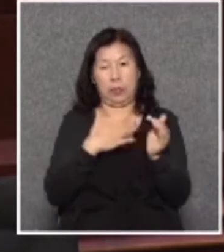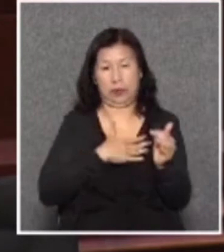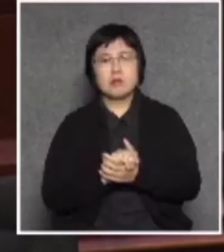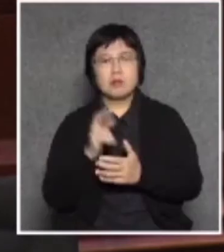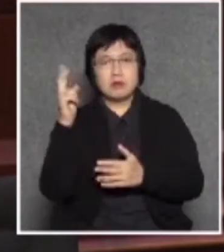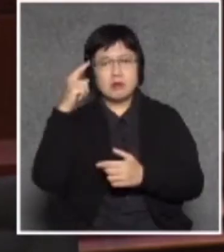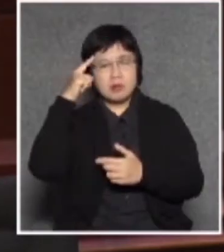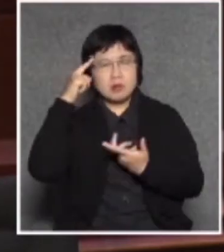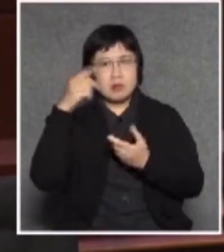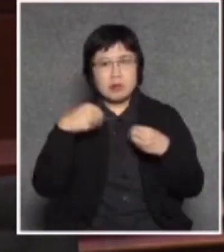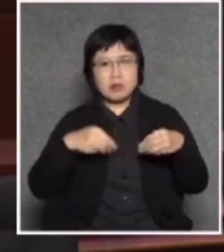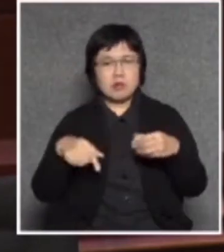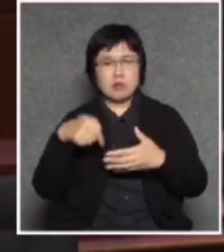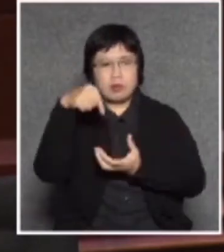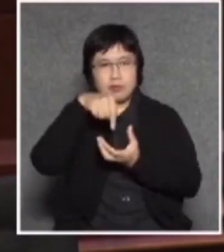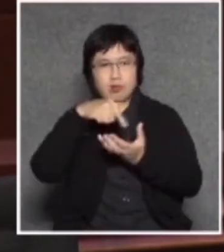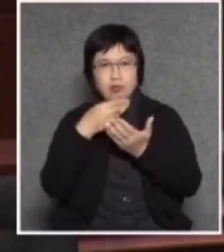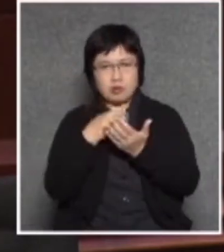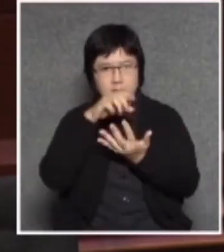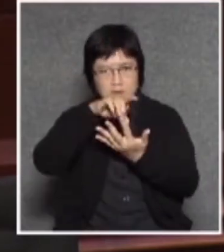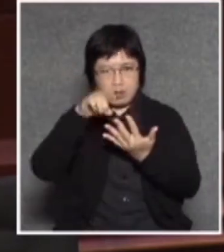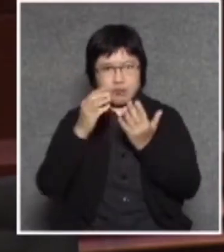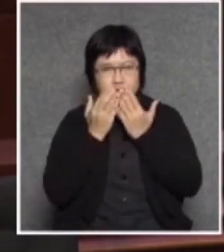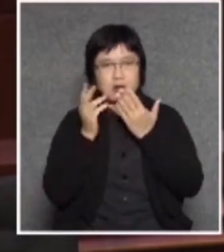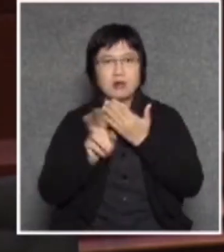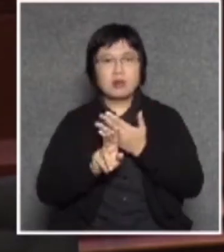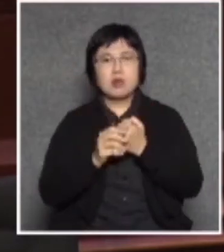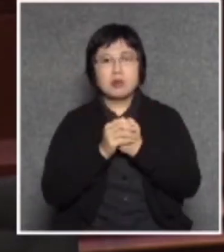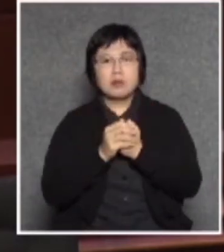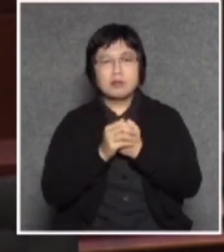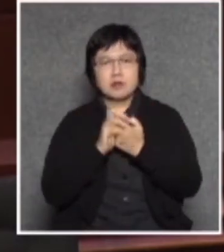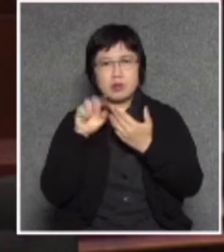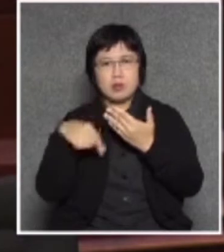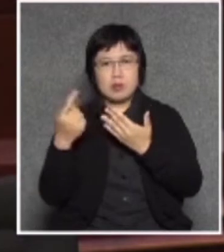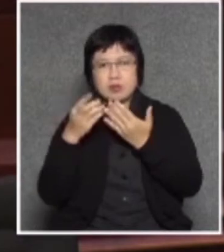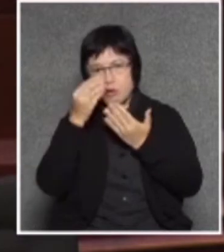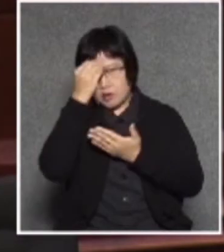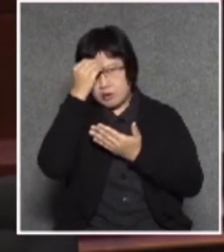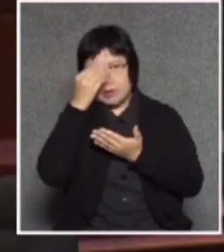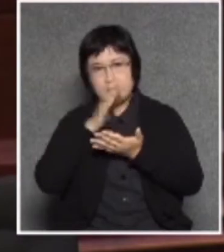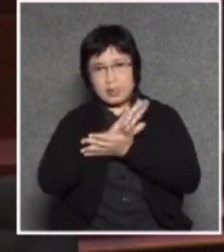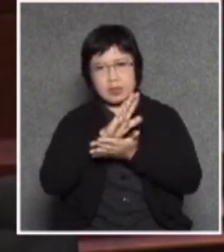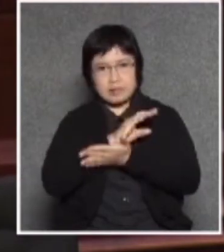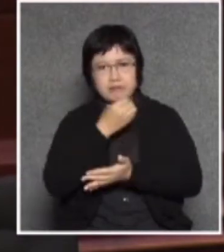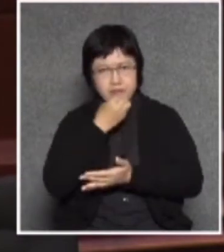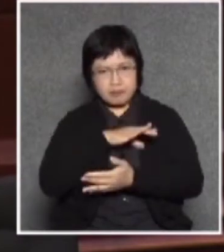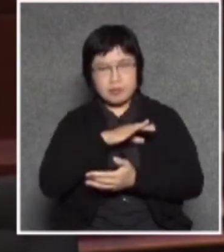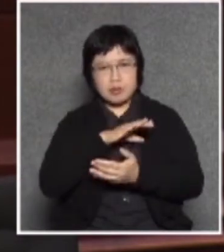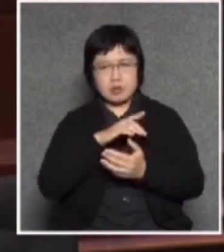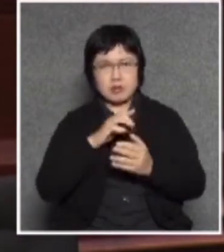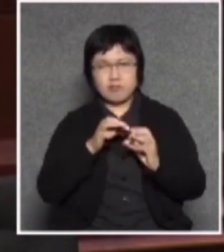教育科和其他核心和選修科目都是以其他學習經歷相輔相